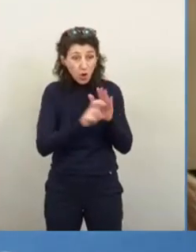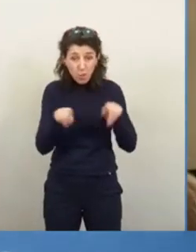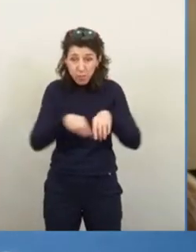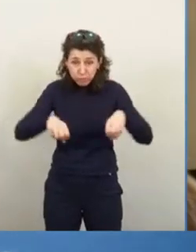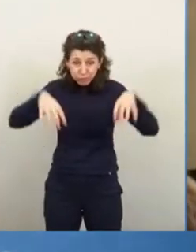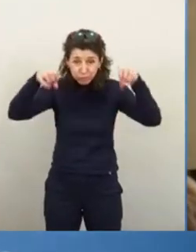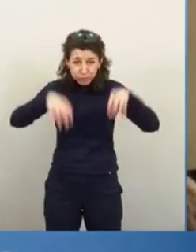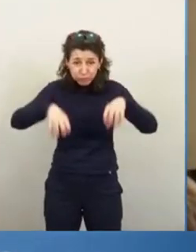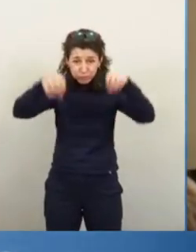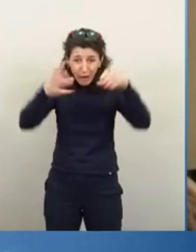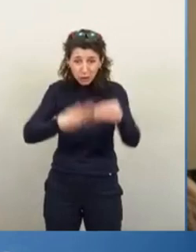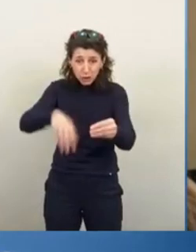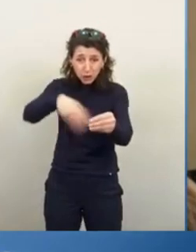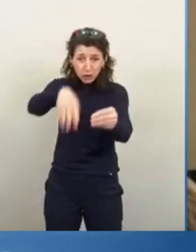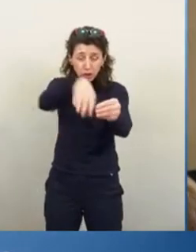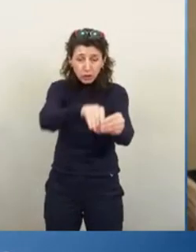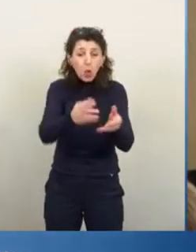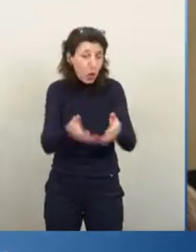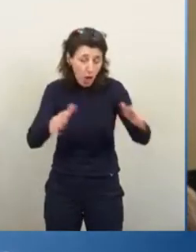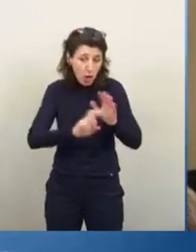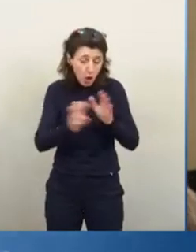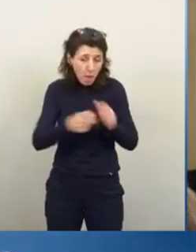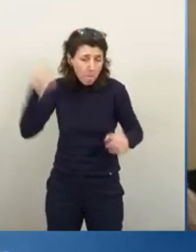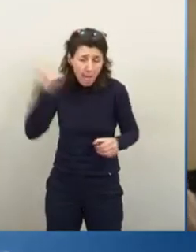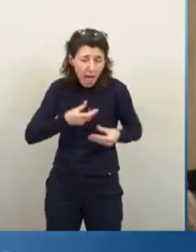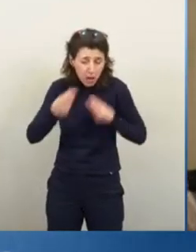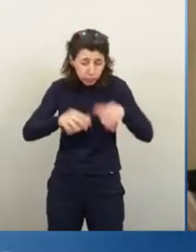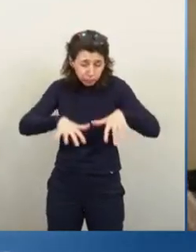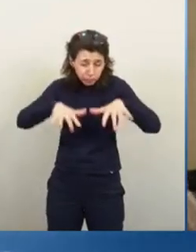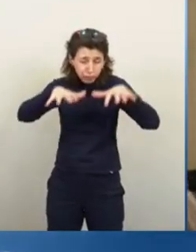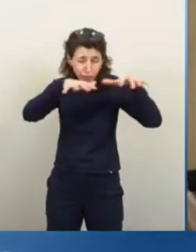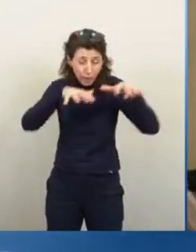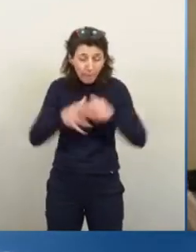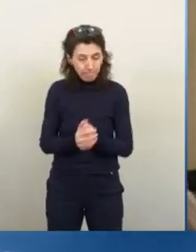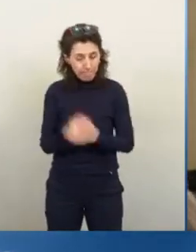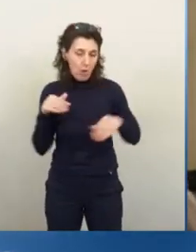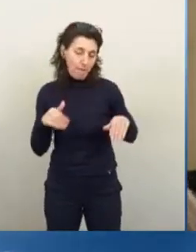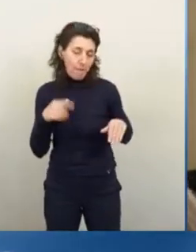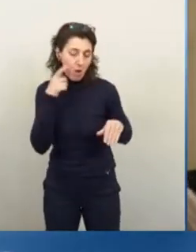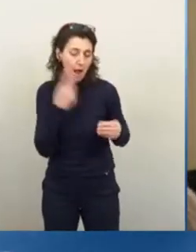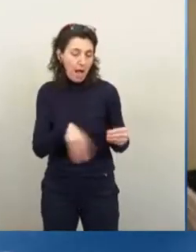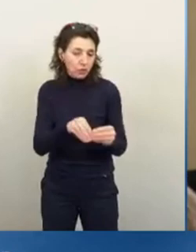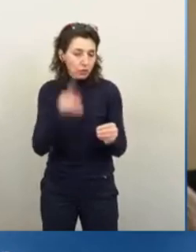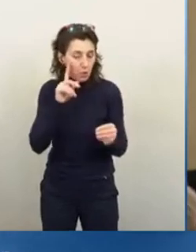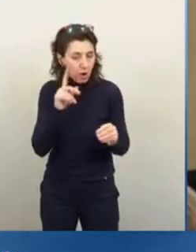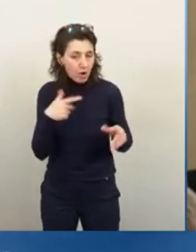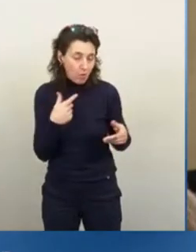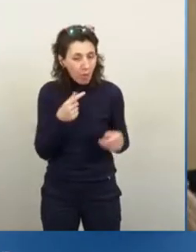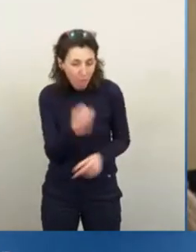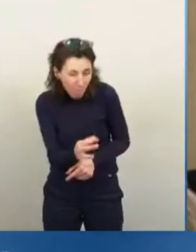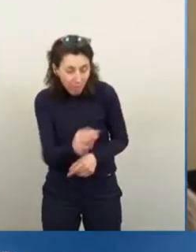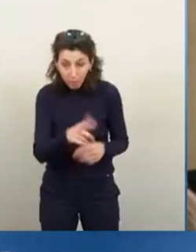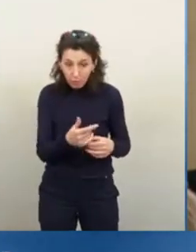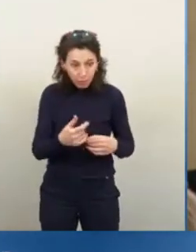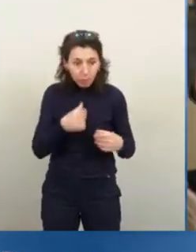Grenoble voilà donc je tenais à le faire remarquer parce que quand même c'est non négligeable et j'ose espérer que c'est une erreur